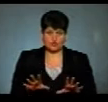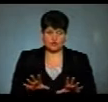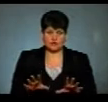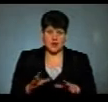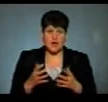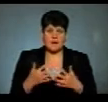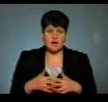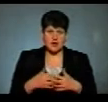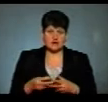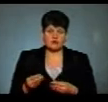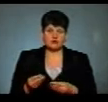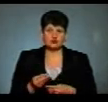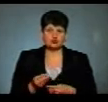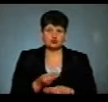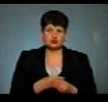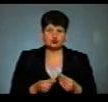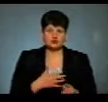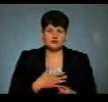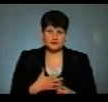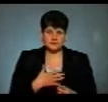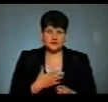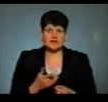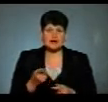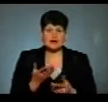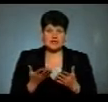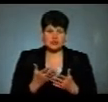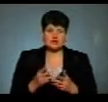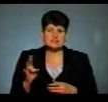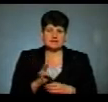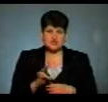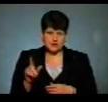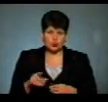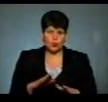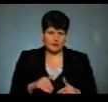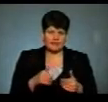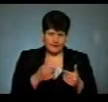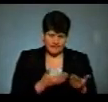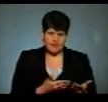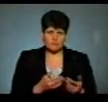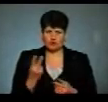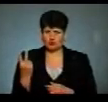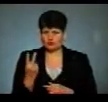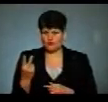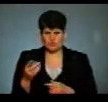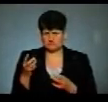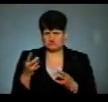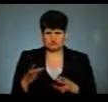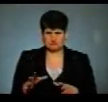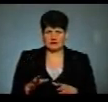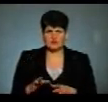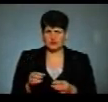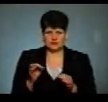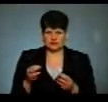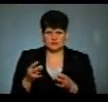вентиляції. Якщо священнику ми даємо проточну інгаляцію киснем, то двоє інших пацієнтів взагалі цього навіть і такого